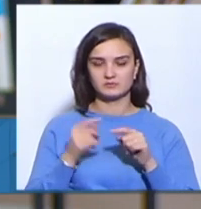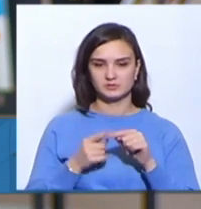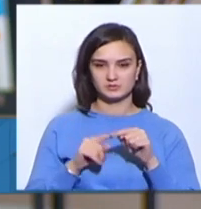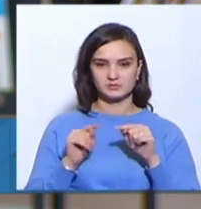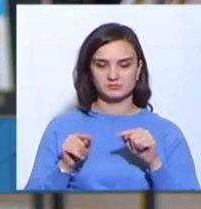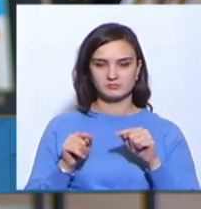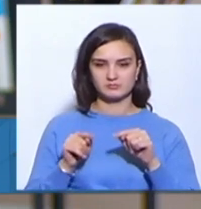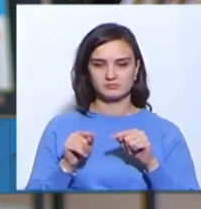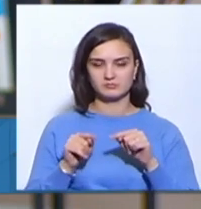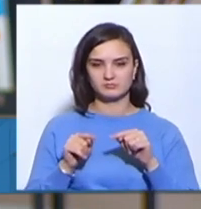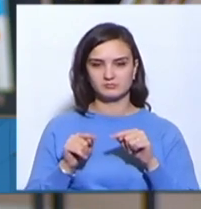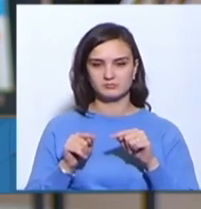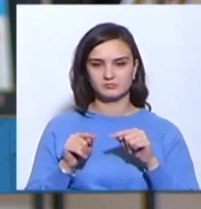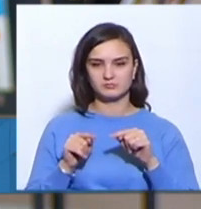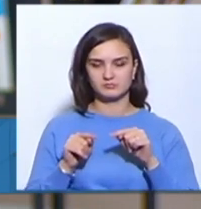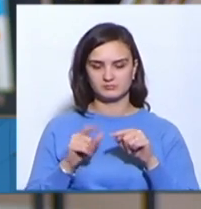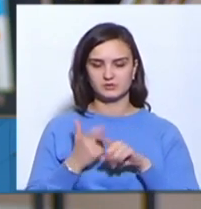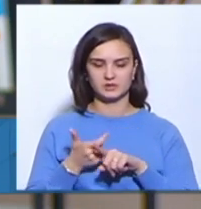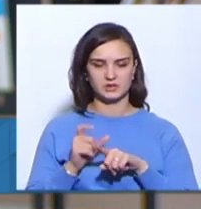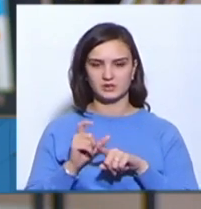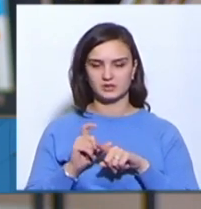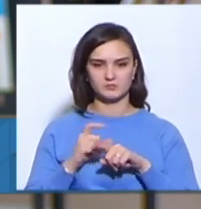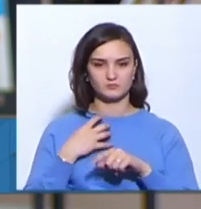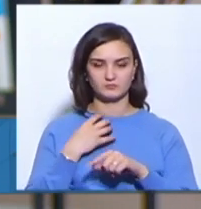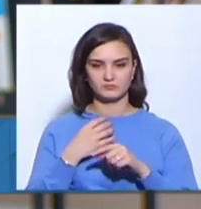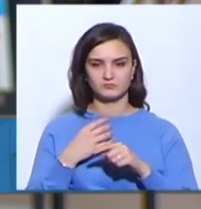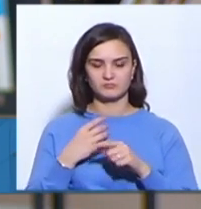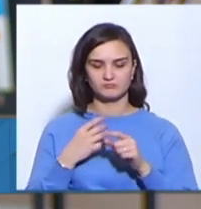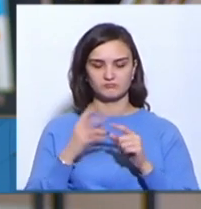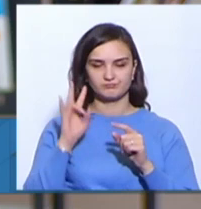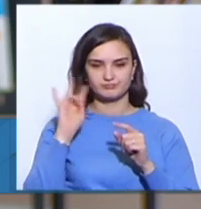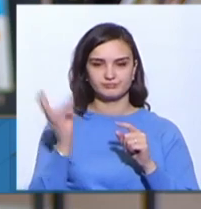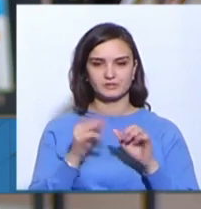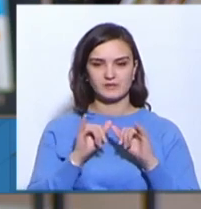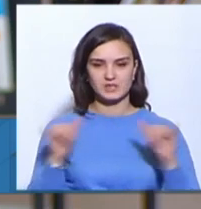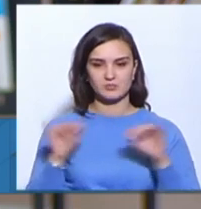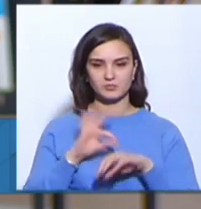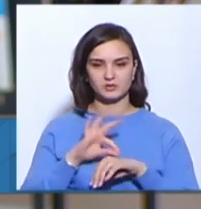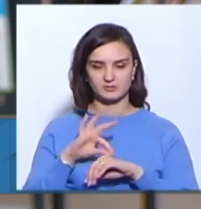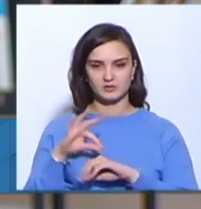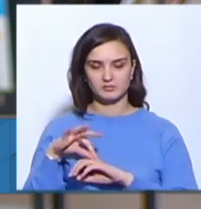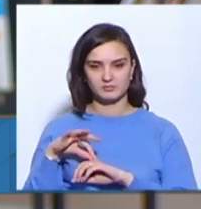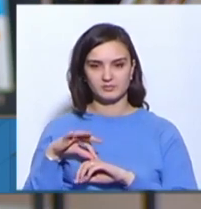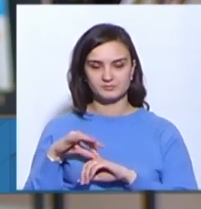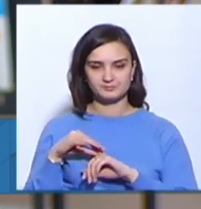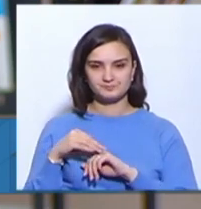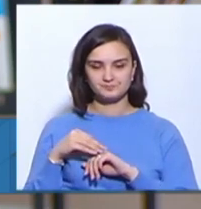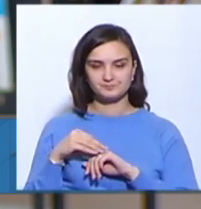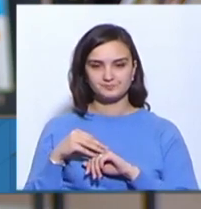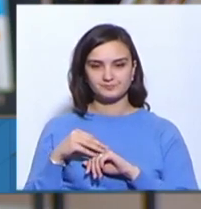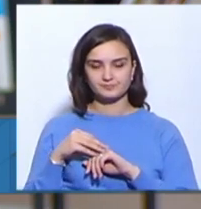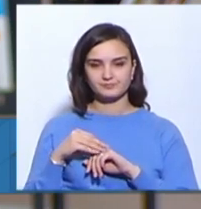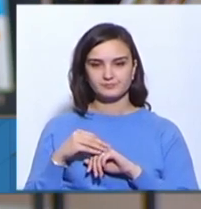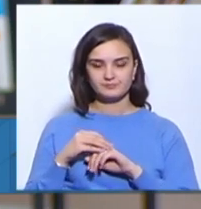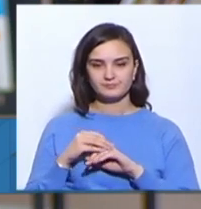კოლორექტული სიმსივნეები საკმაოდ აქტუალური და გავრცელებული დაავადებებია.